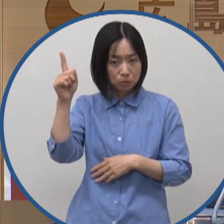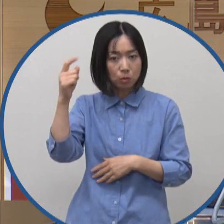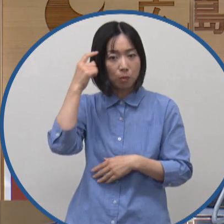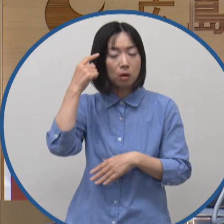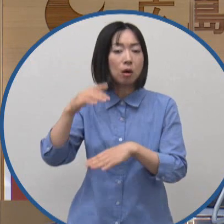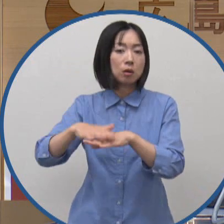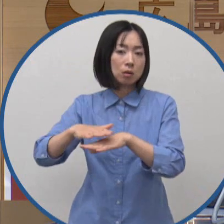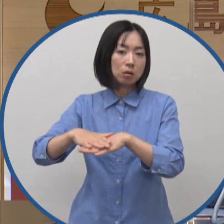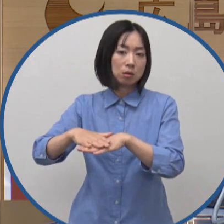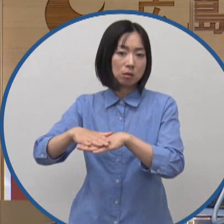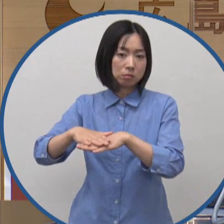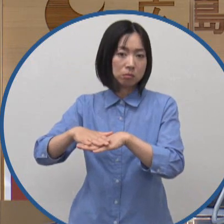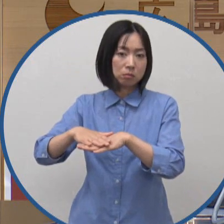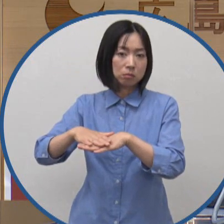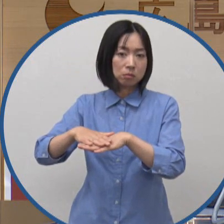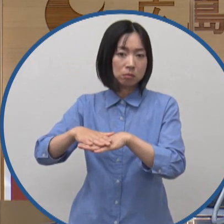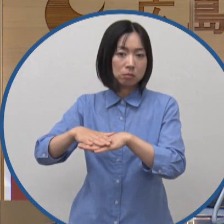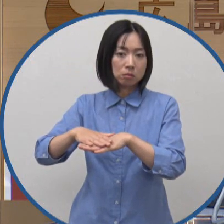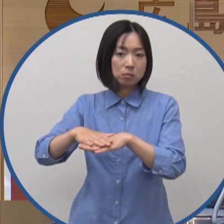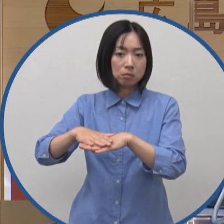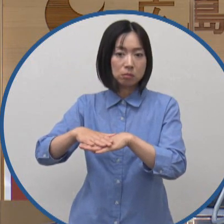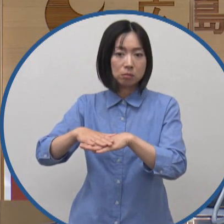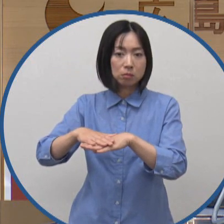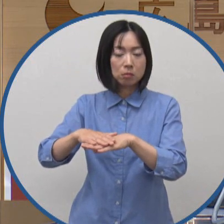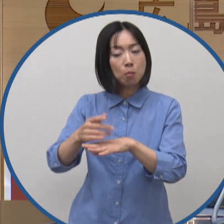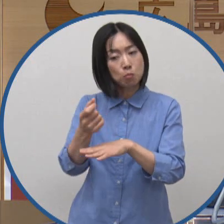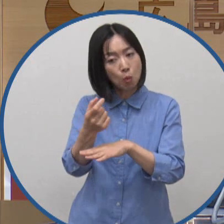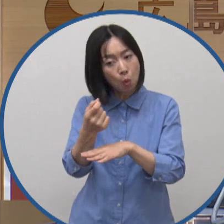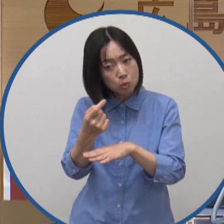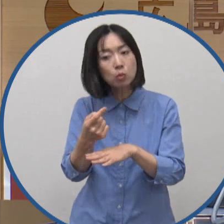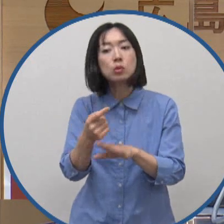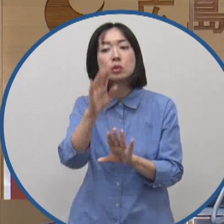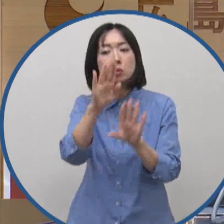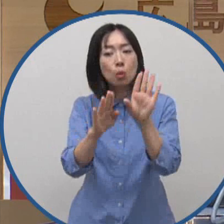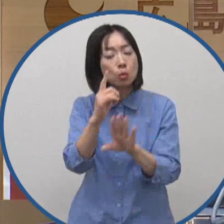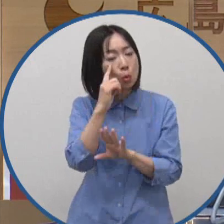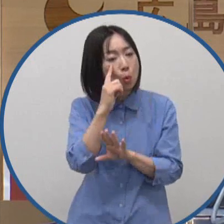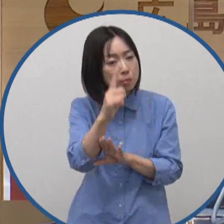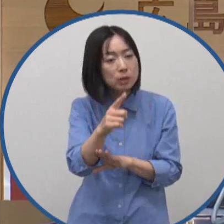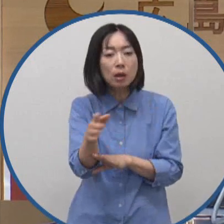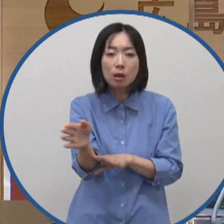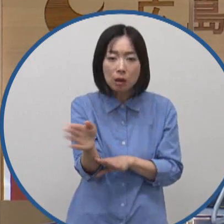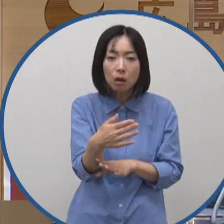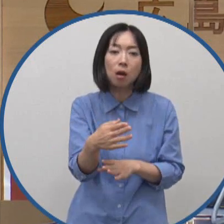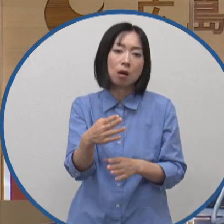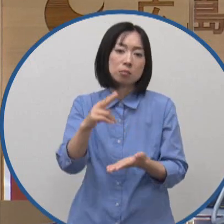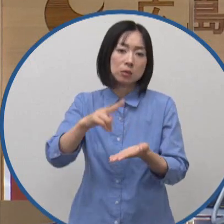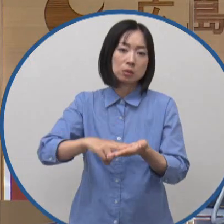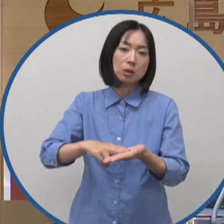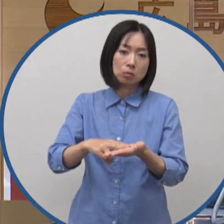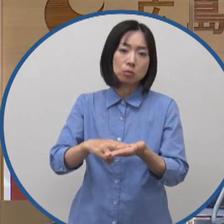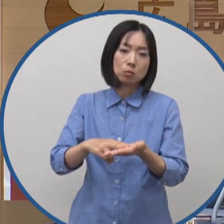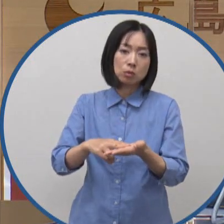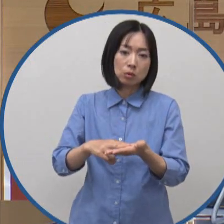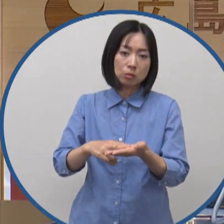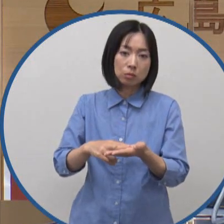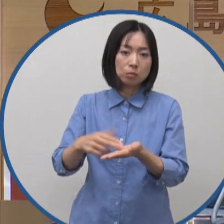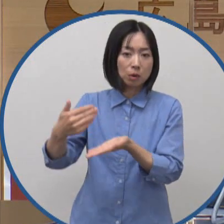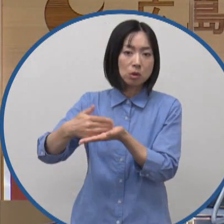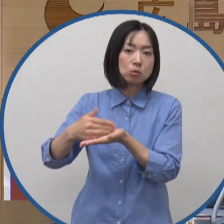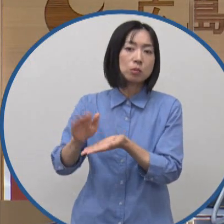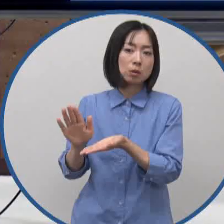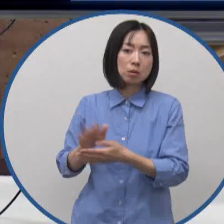考え方というかですね、もう少し注視をしていきたい、そういうふうにご説明をいただいています